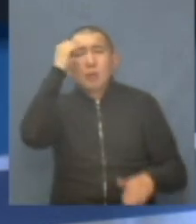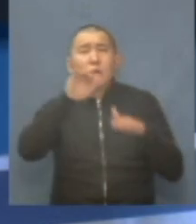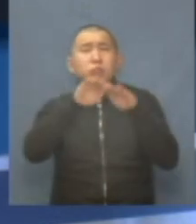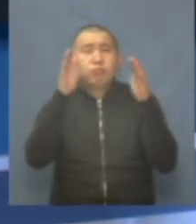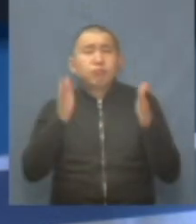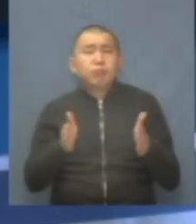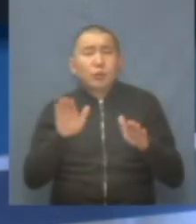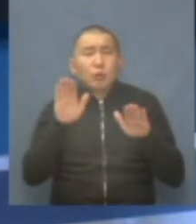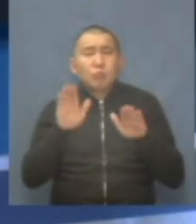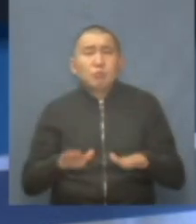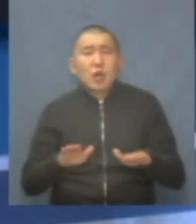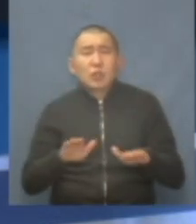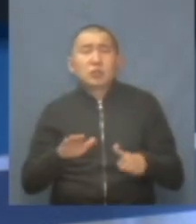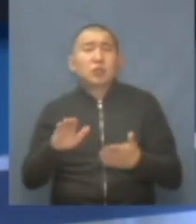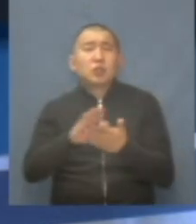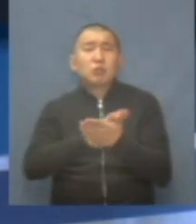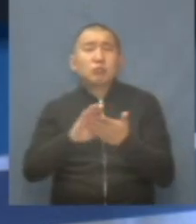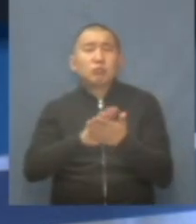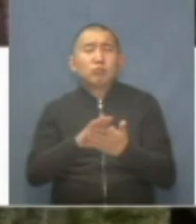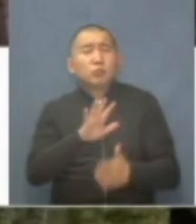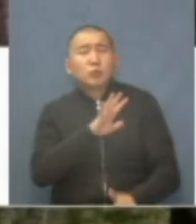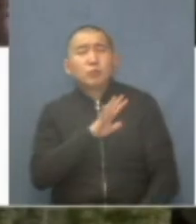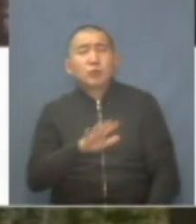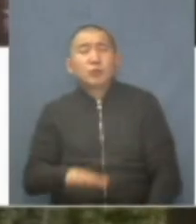бұлақ қоқыстан тазартылды.